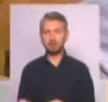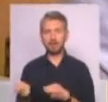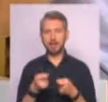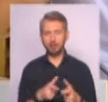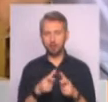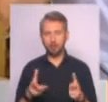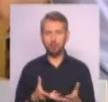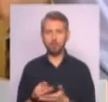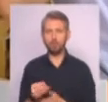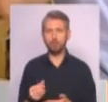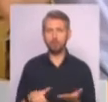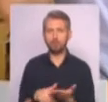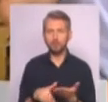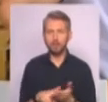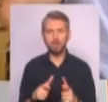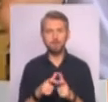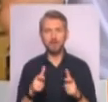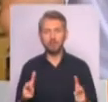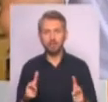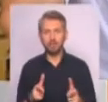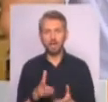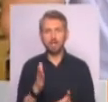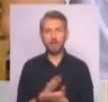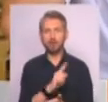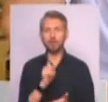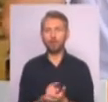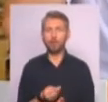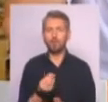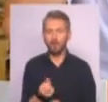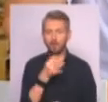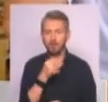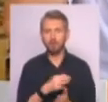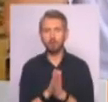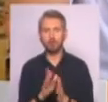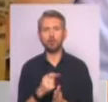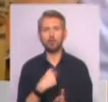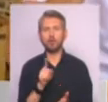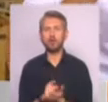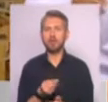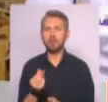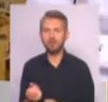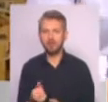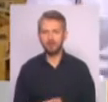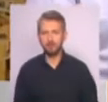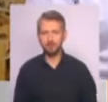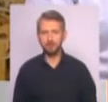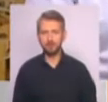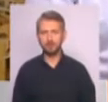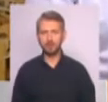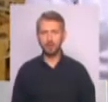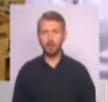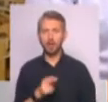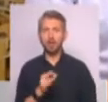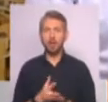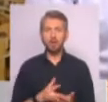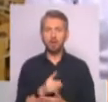по субсидії. У платіжці є обов'язкова плата. Скажіть, будь ласка, що я повинна платити? По сплаті